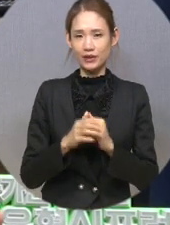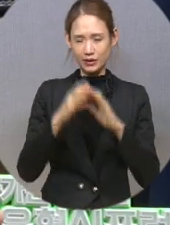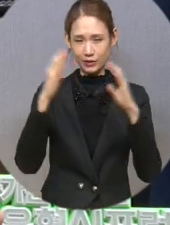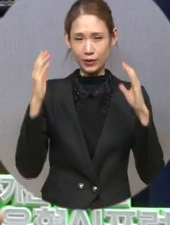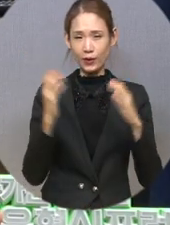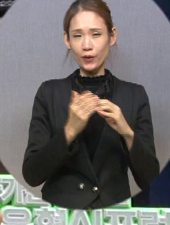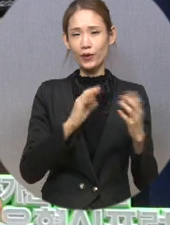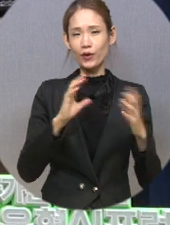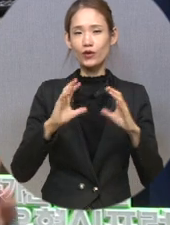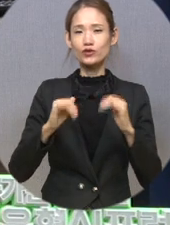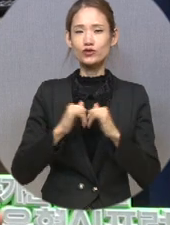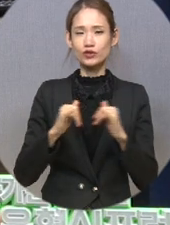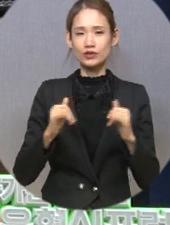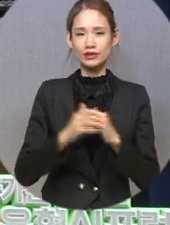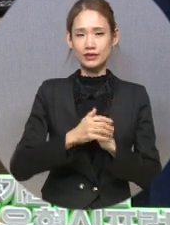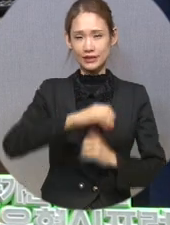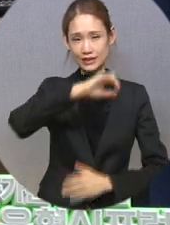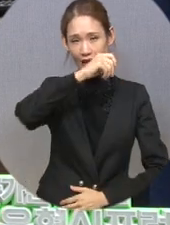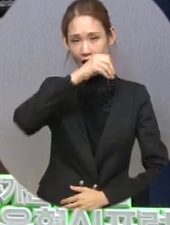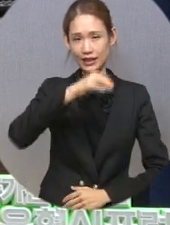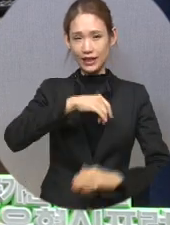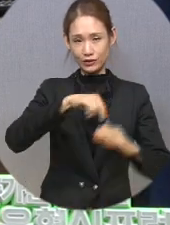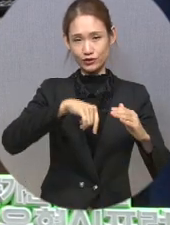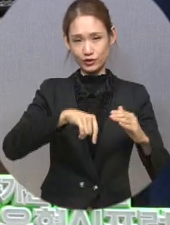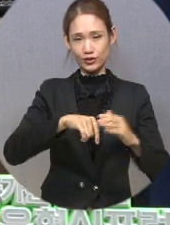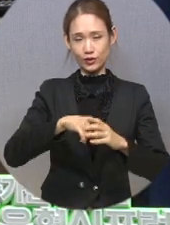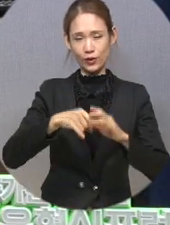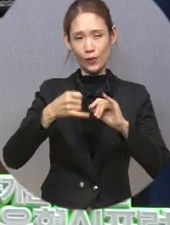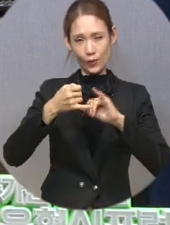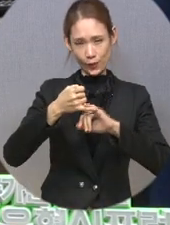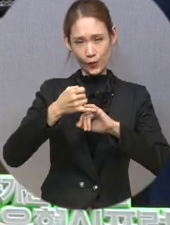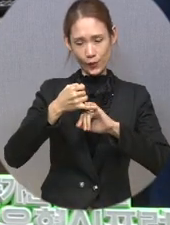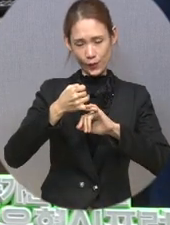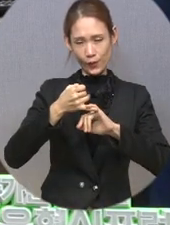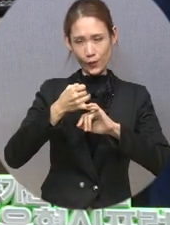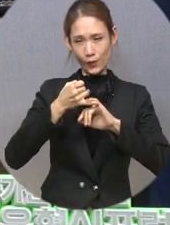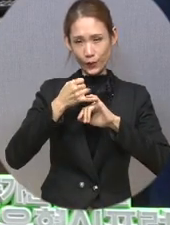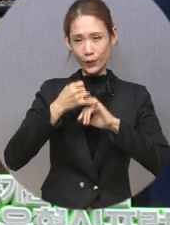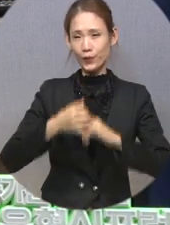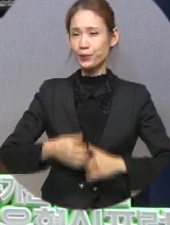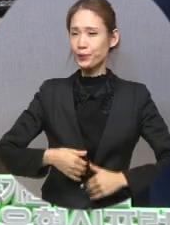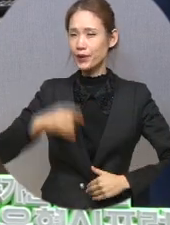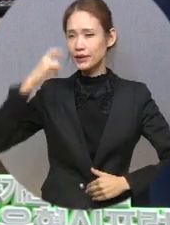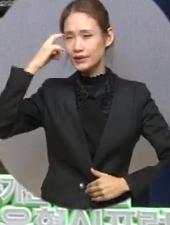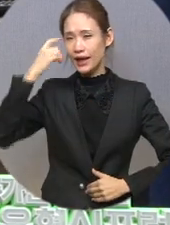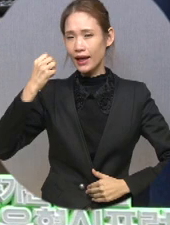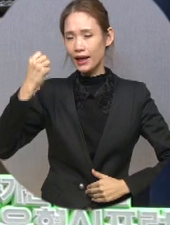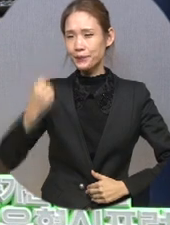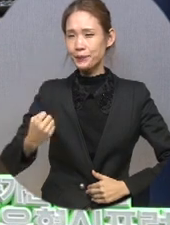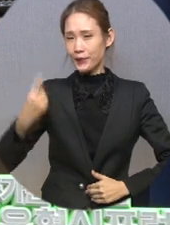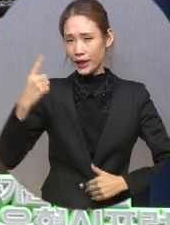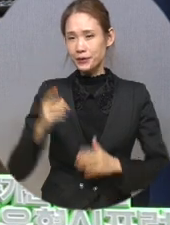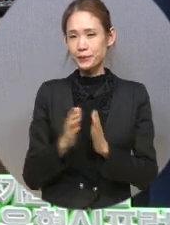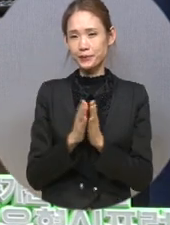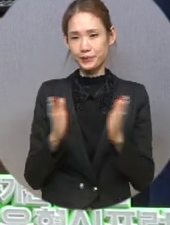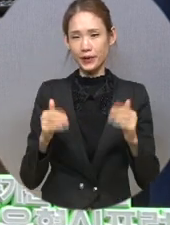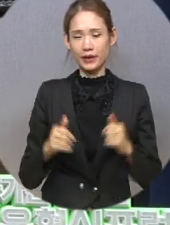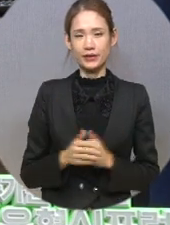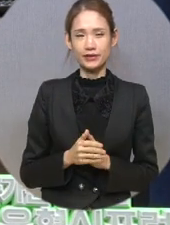대한민국 전체 예산 중에서 또 우선해서 학생들을 위해서 써야 된다라고 하는 학생 중심의 사고에서 출발한 책이라고 볼수